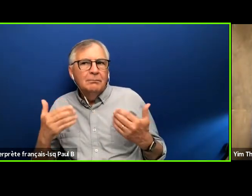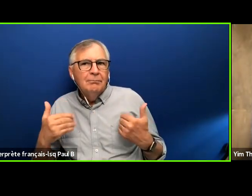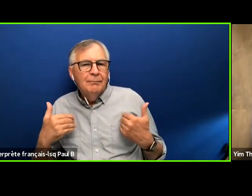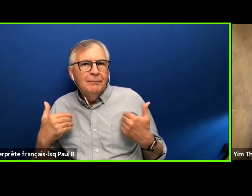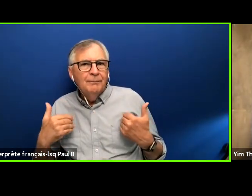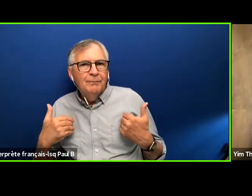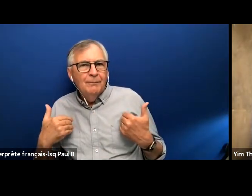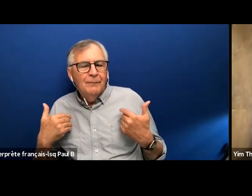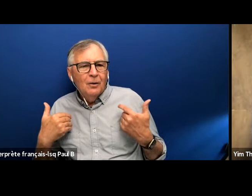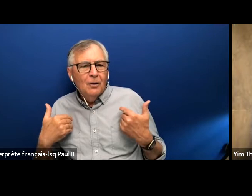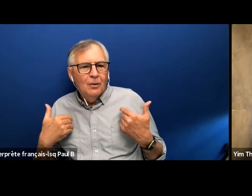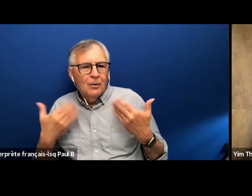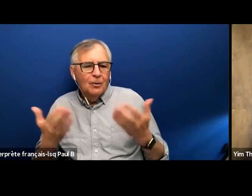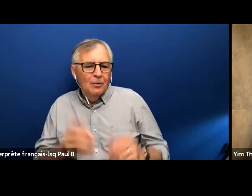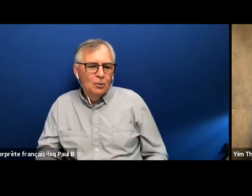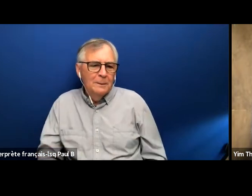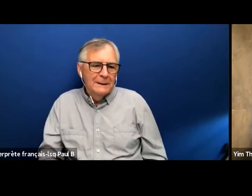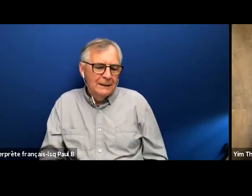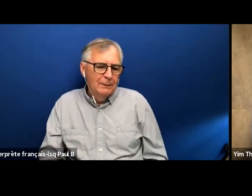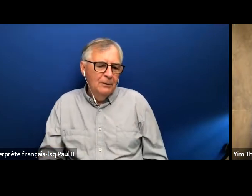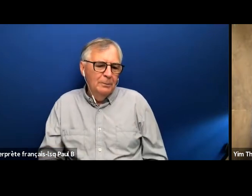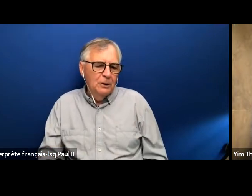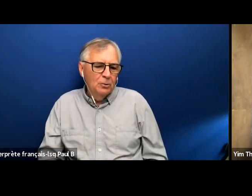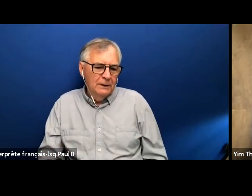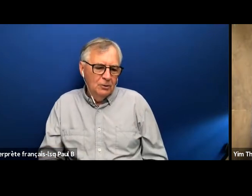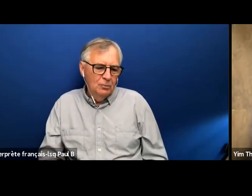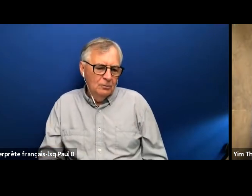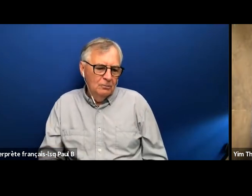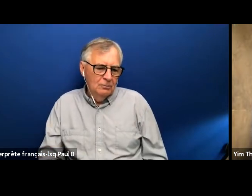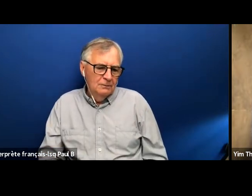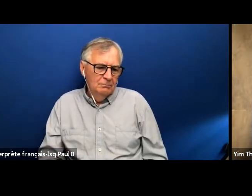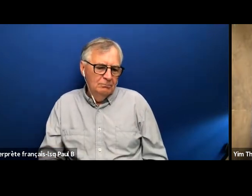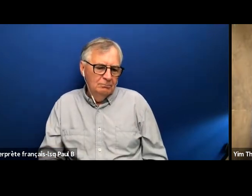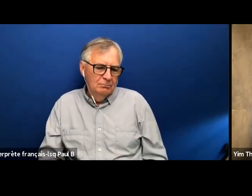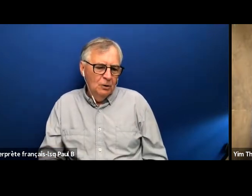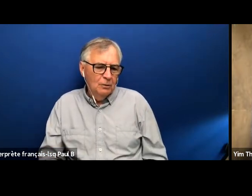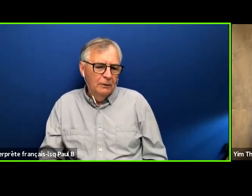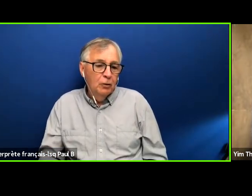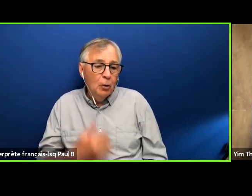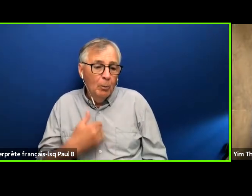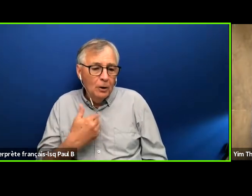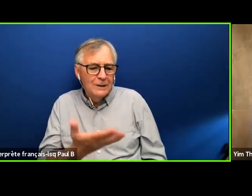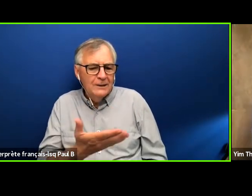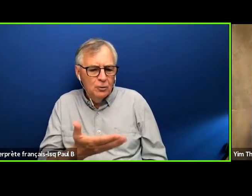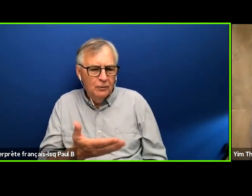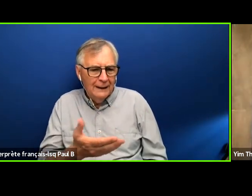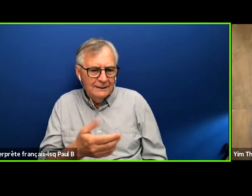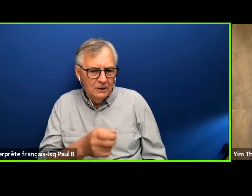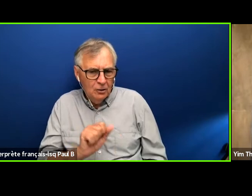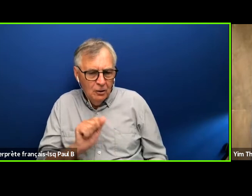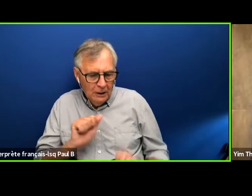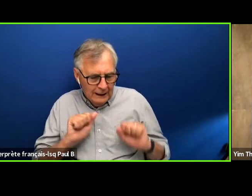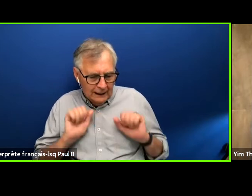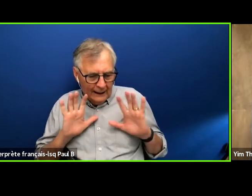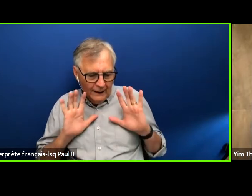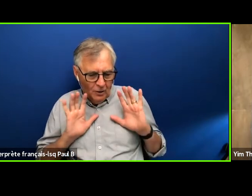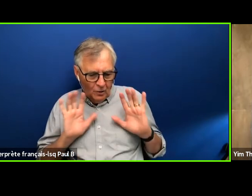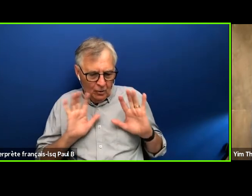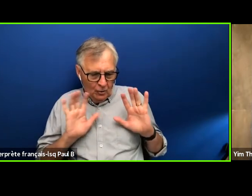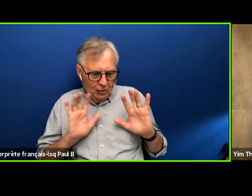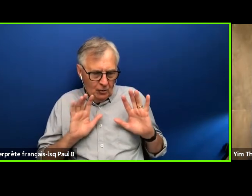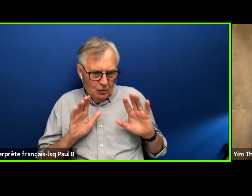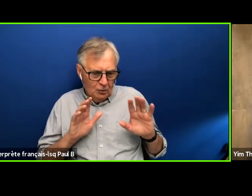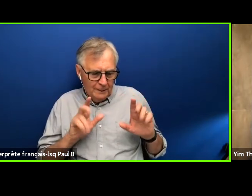ferme... Ça se peut. Automatiquement le micro des autres. Okay. Donc, il faut que moi, je les ouvre, tandis que quand